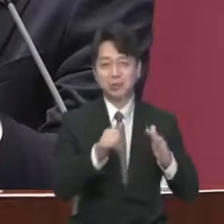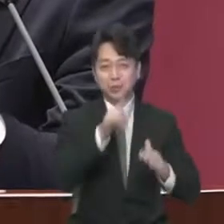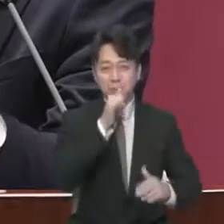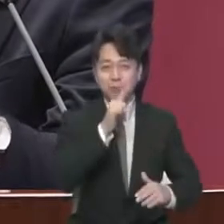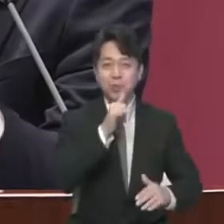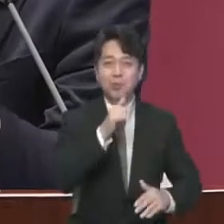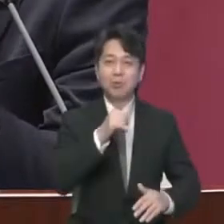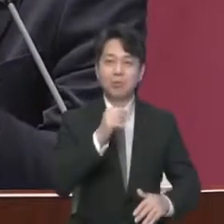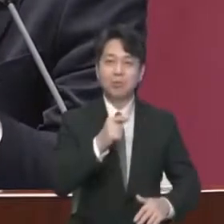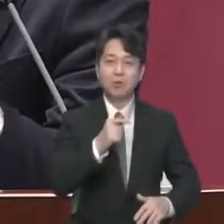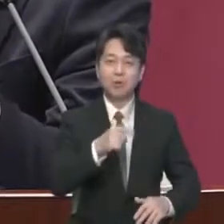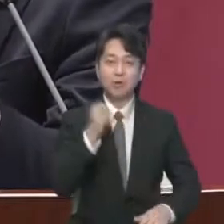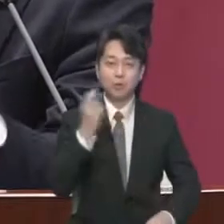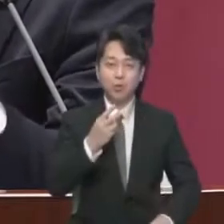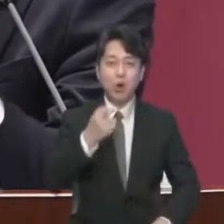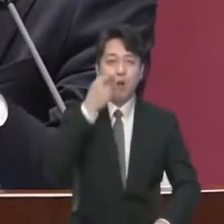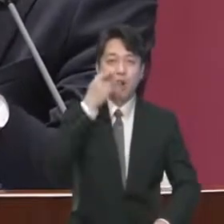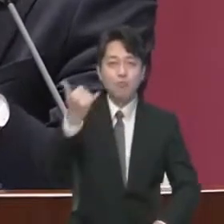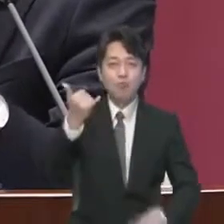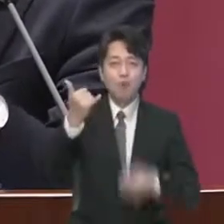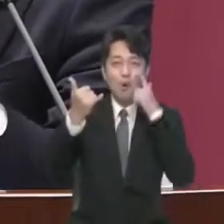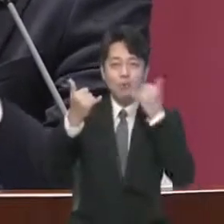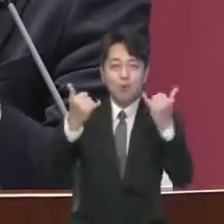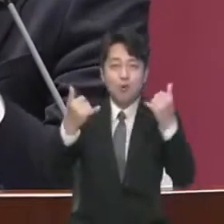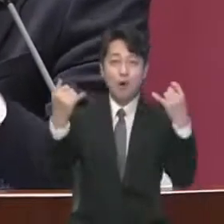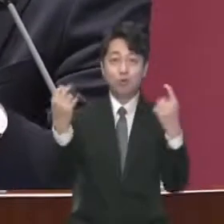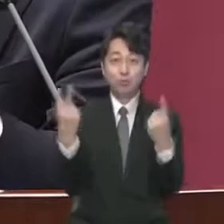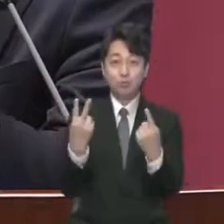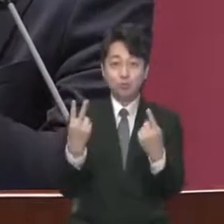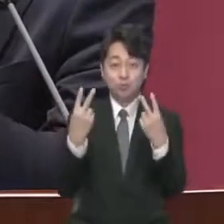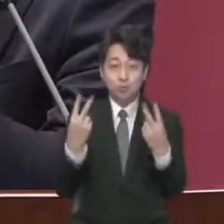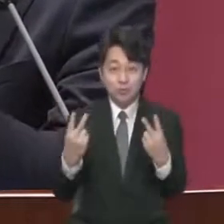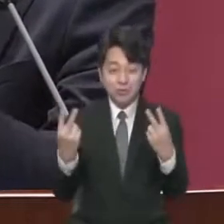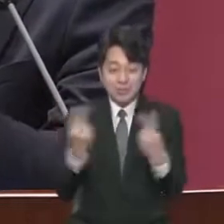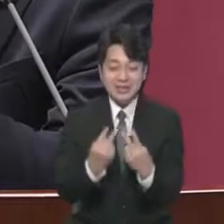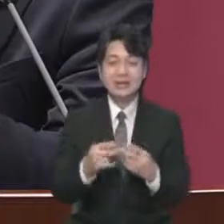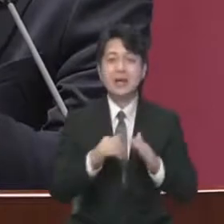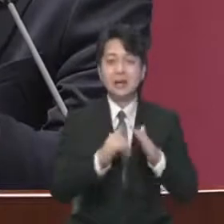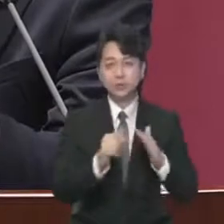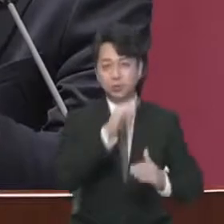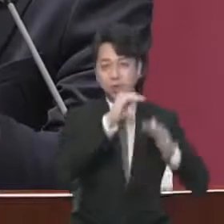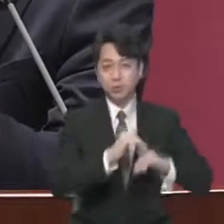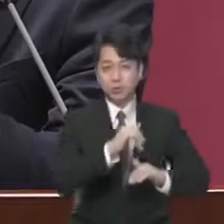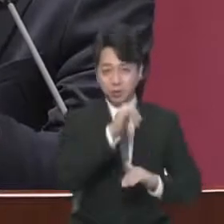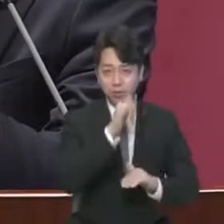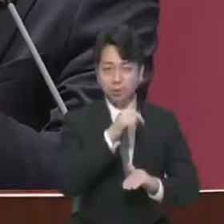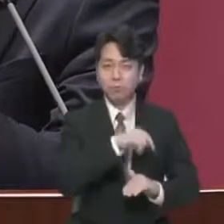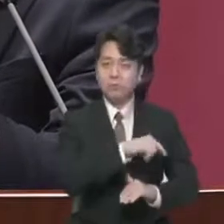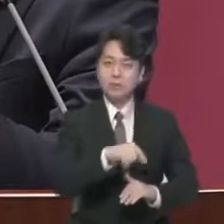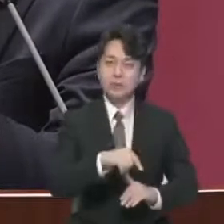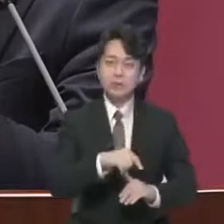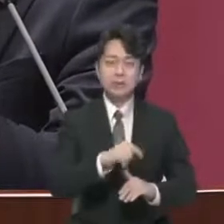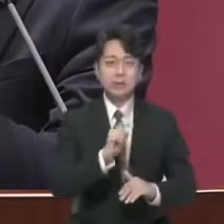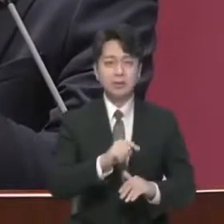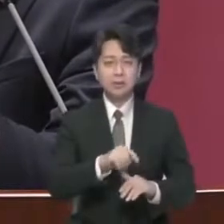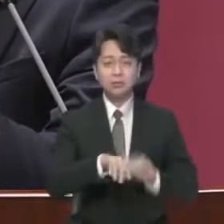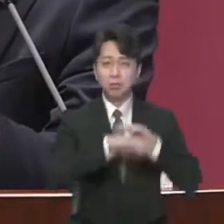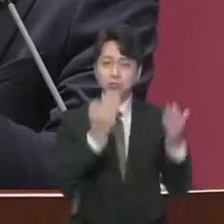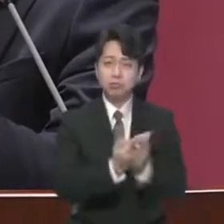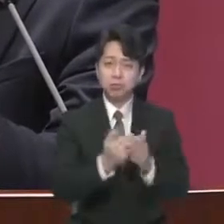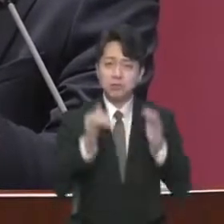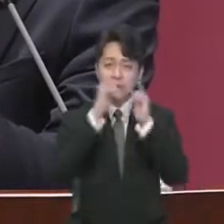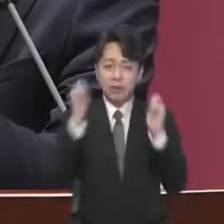뭐 종래혼이 있다거나 1차 다부제, 일부 다처제가 있다고 하면 우리가 그것도 다 받아들여야 된다고 아이들에게 이해시키고 우리 사회가 수용해야 한다고 또 말해야 한다는 건지